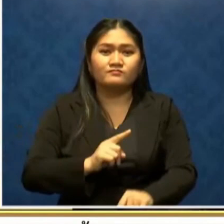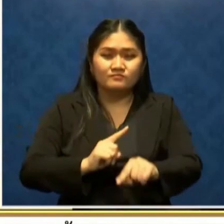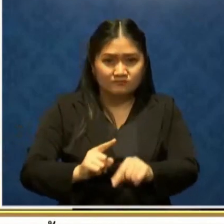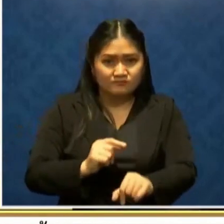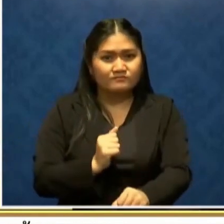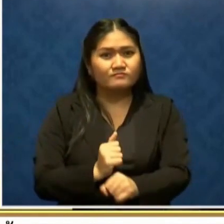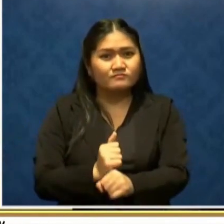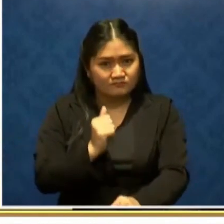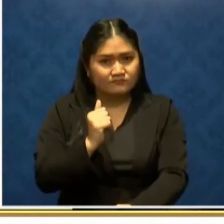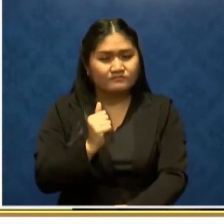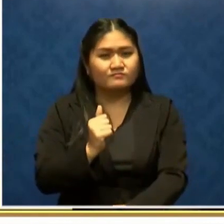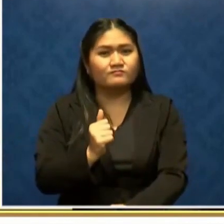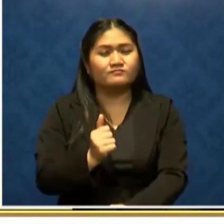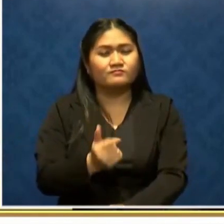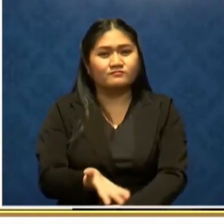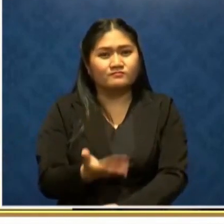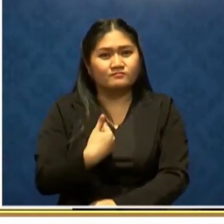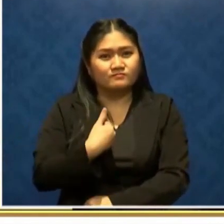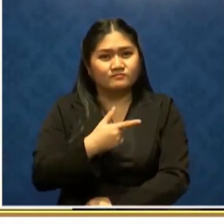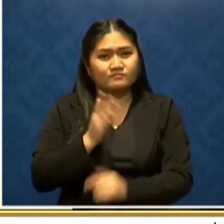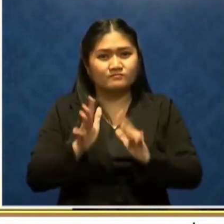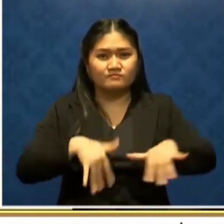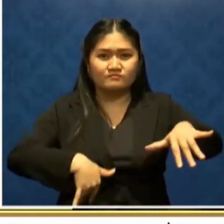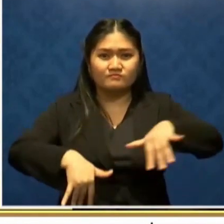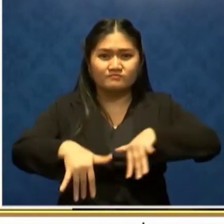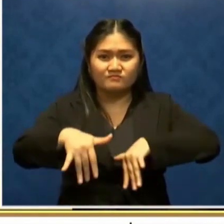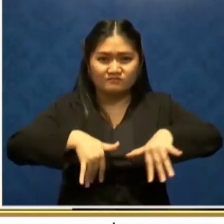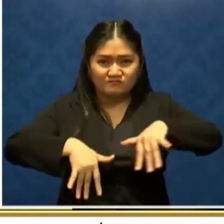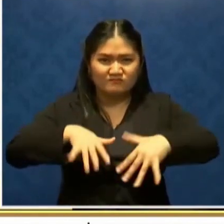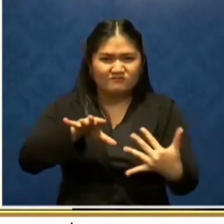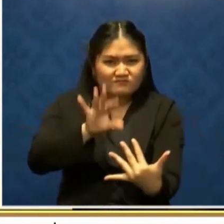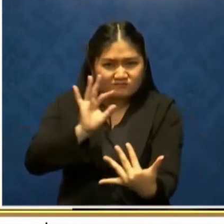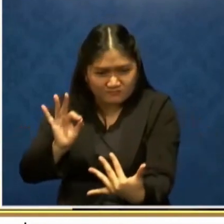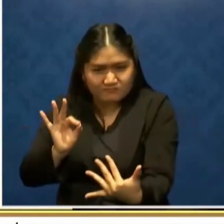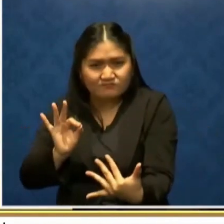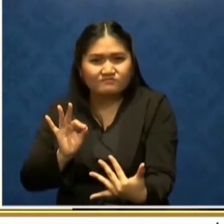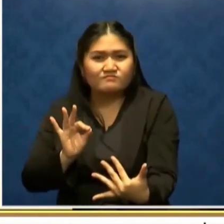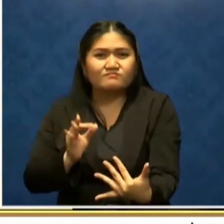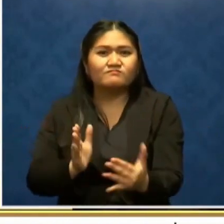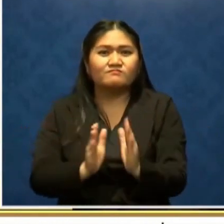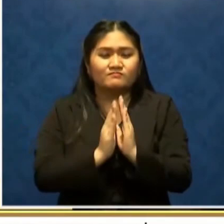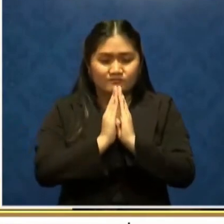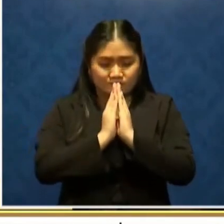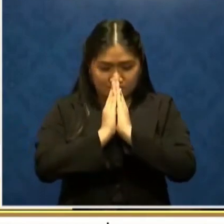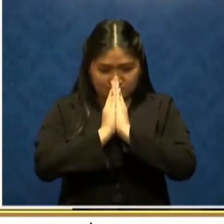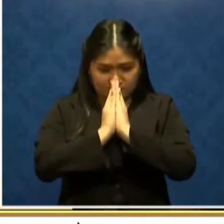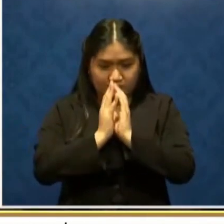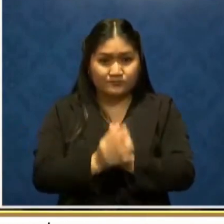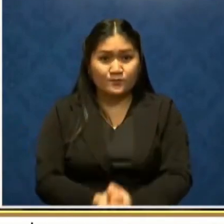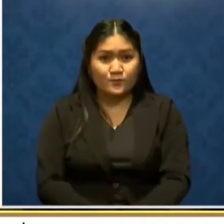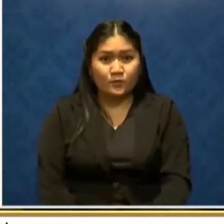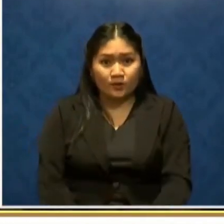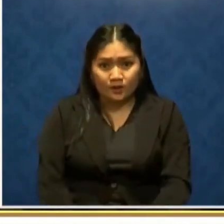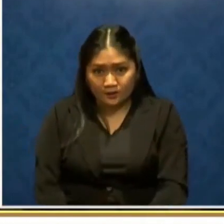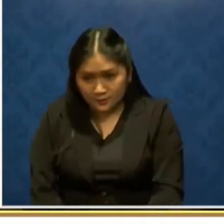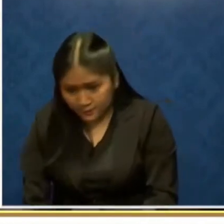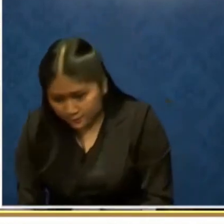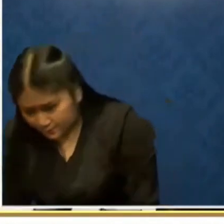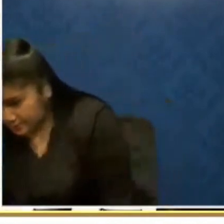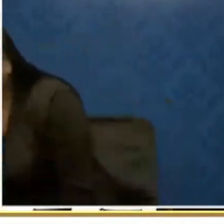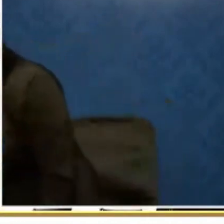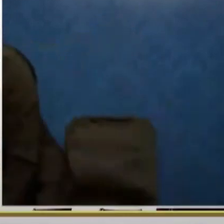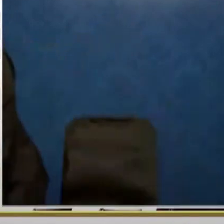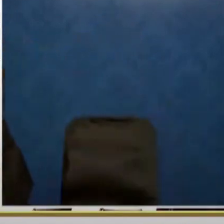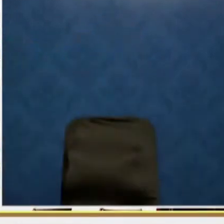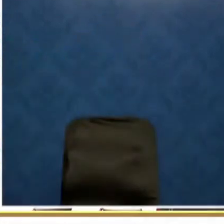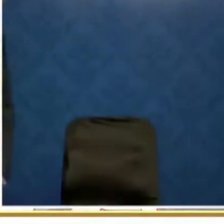ักรวมรัฐบาลที่มาจากประาชน โดยประจาชน และเพื่อประจาชน ขบคุสำหรบทนั่ับับ คุครับ